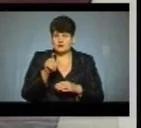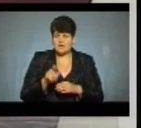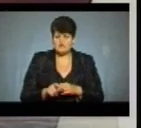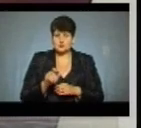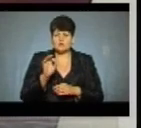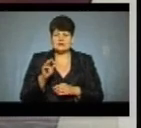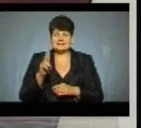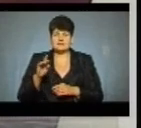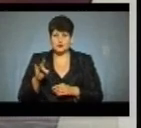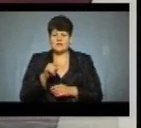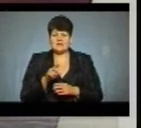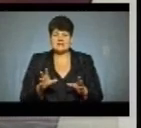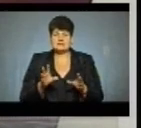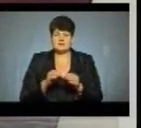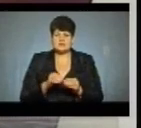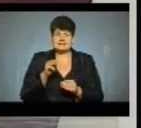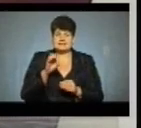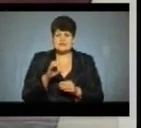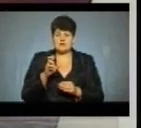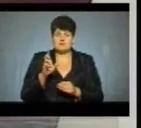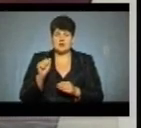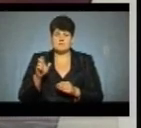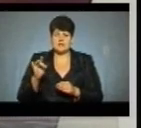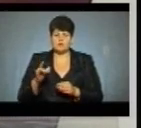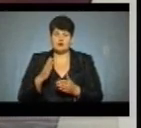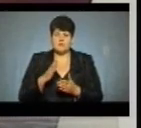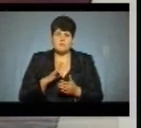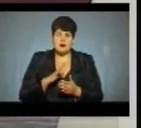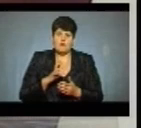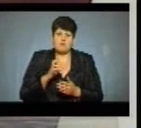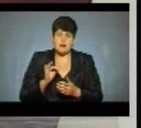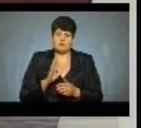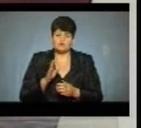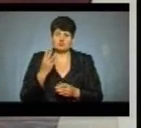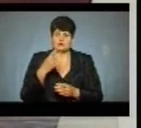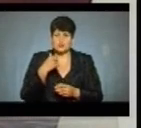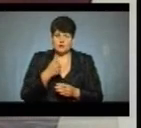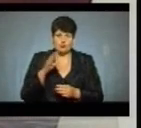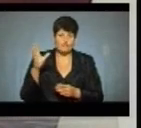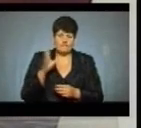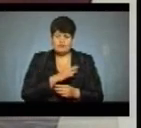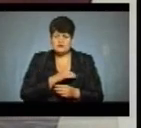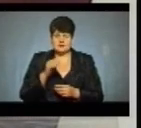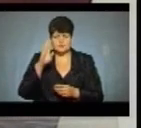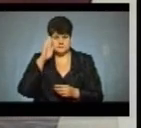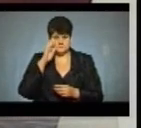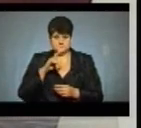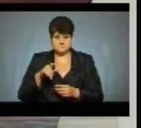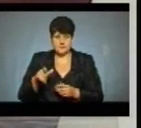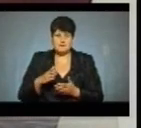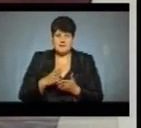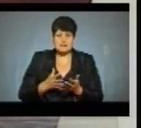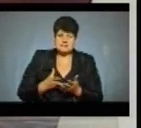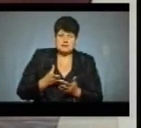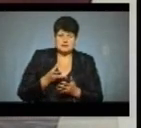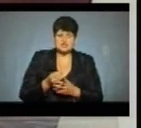Цимбалюк. Їхній спільник Станіслав Бабенко мав відбувати покарання 4 роки. Усі засуджені, згідно з рішенням суду, мали